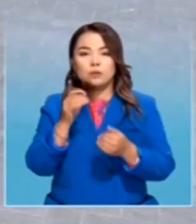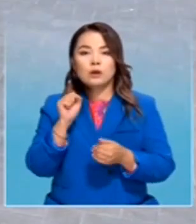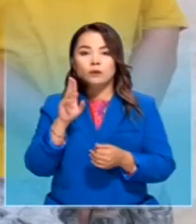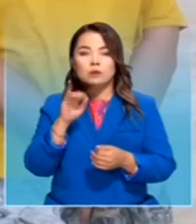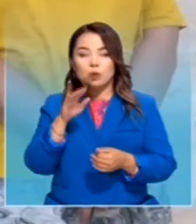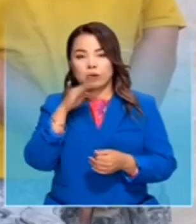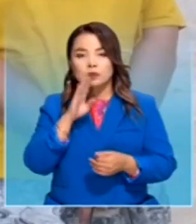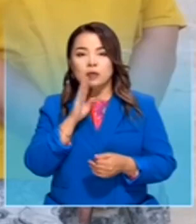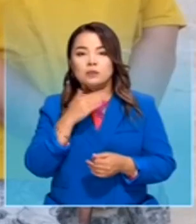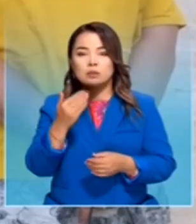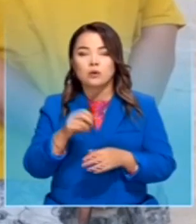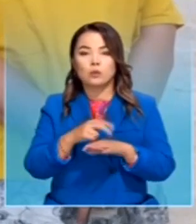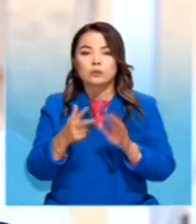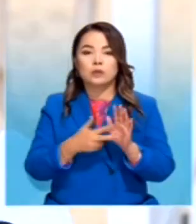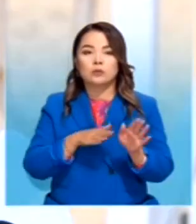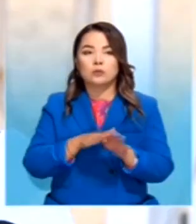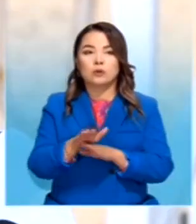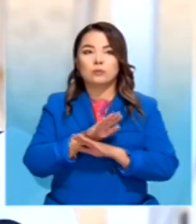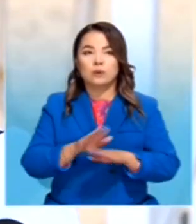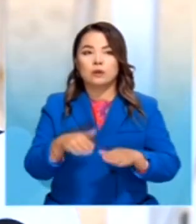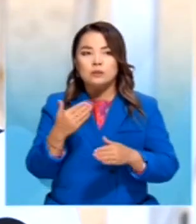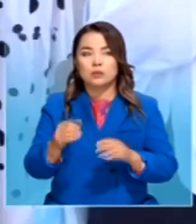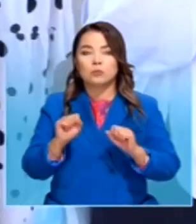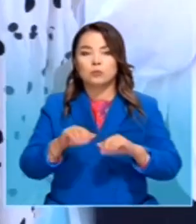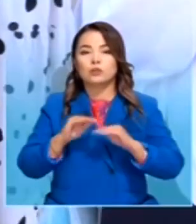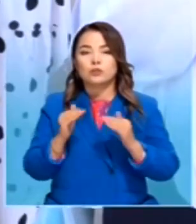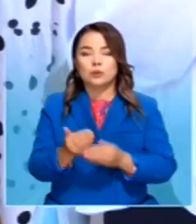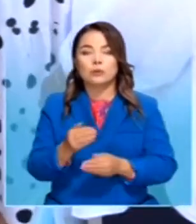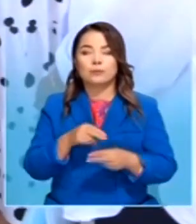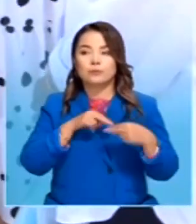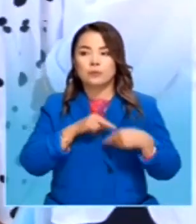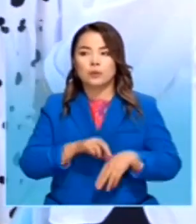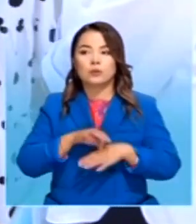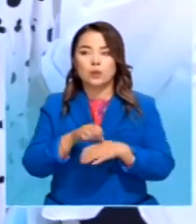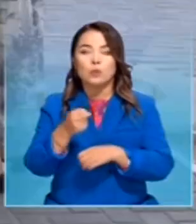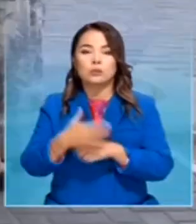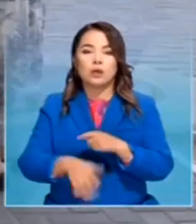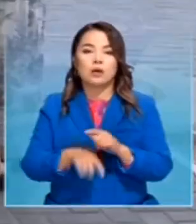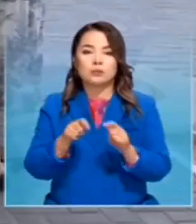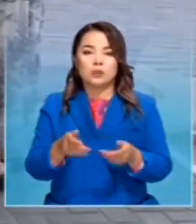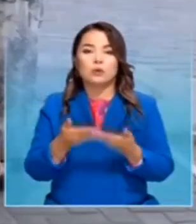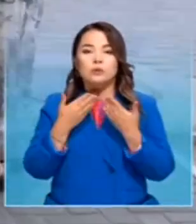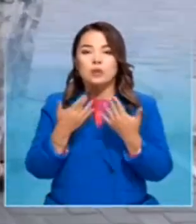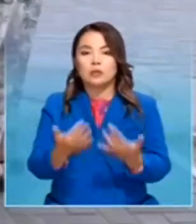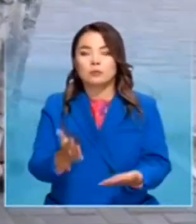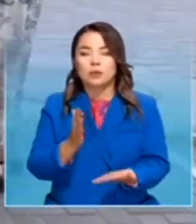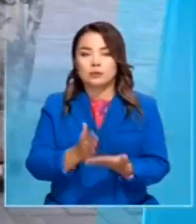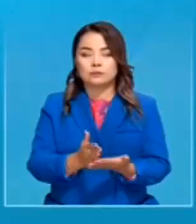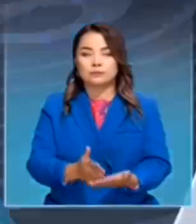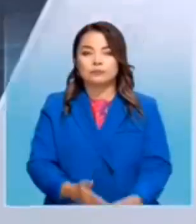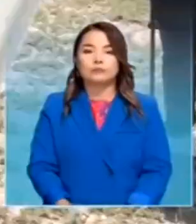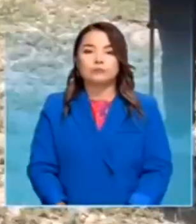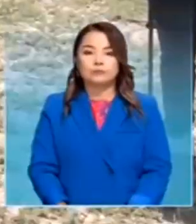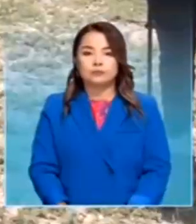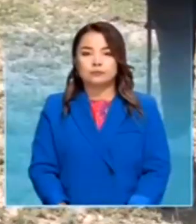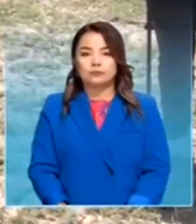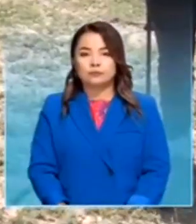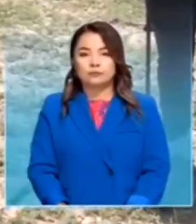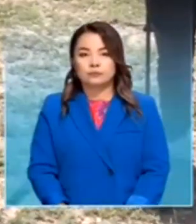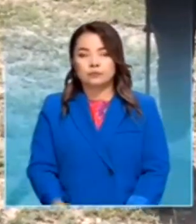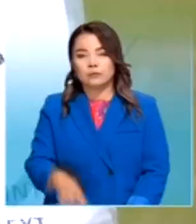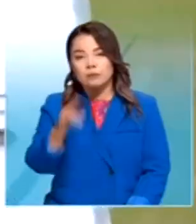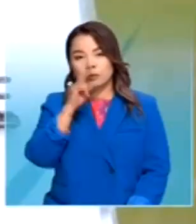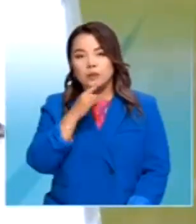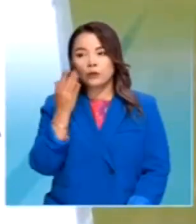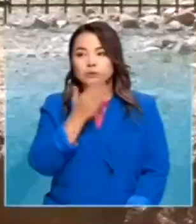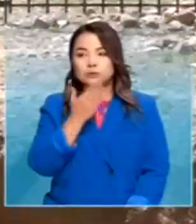ата-аналар кәмелет жасына толмаған мүмкіндігі шектеулі балаларын еңбекке бейімдейтін орталық ашып беруді талап етіп жатыр.